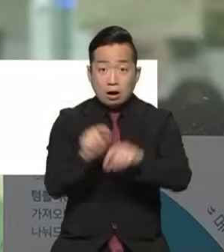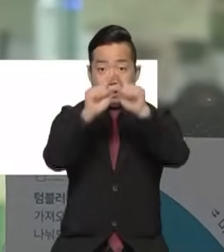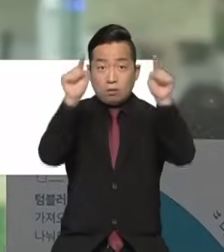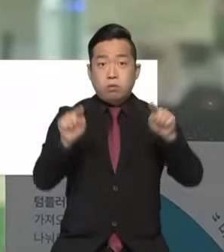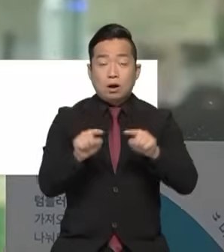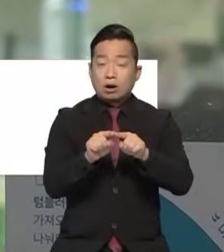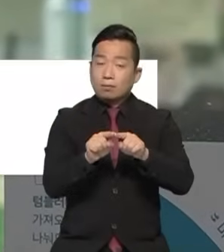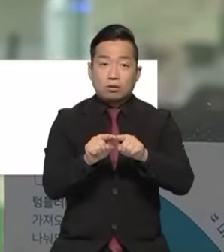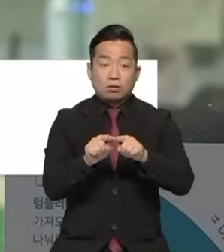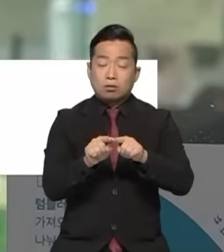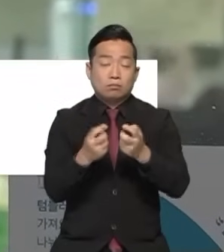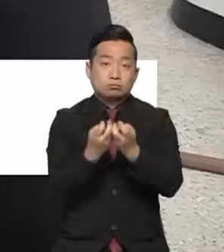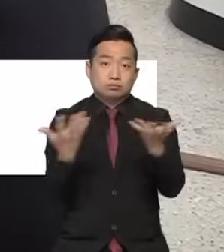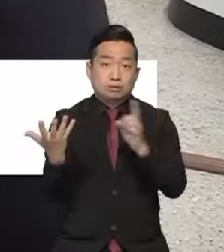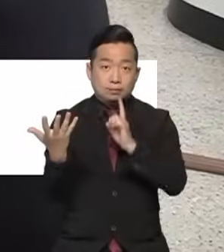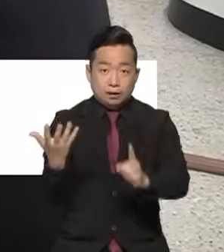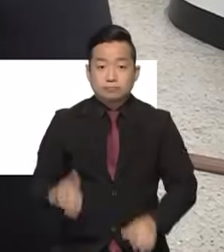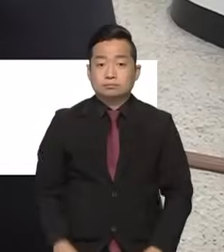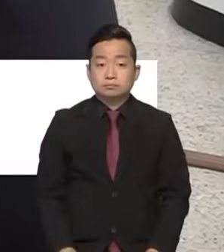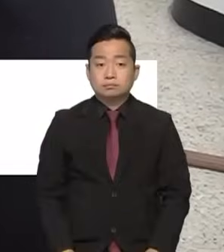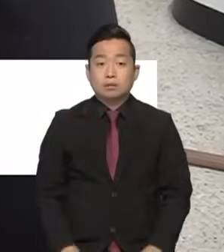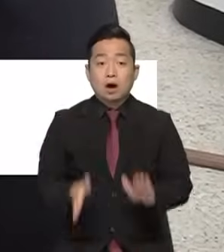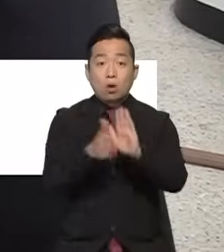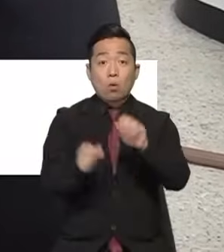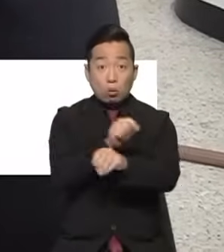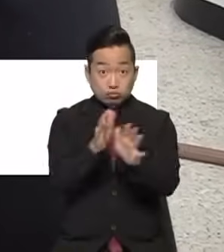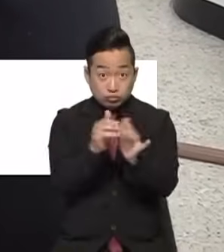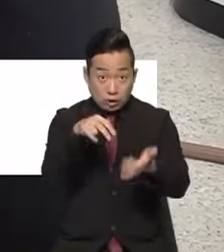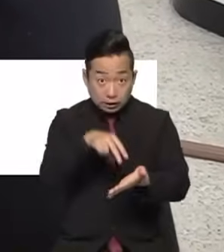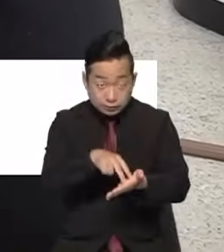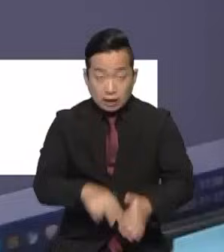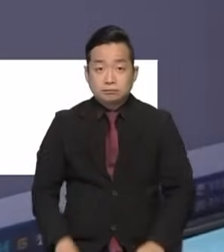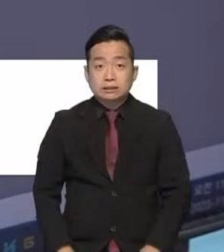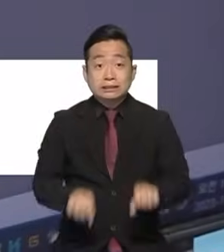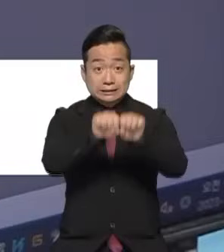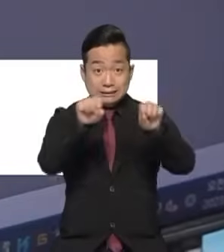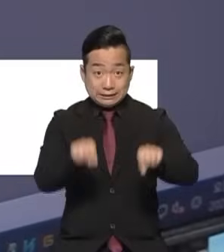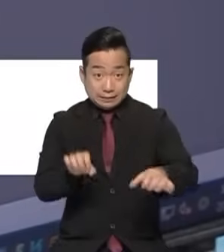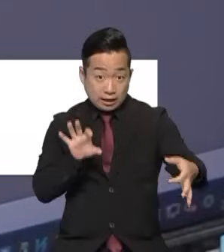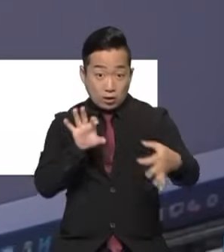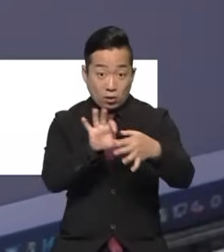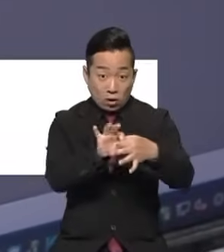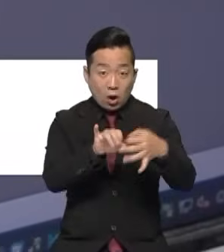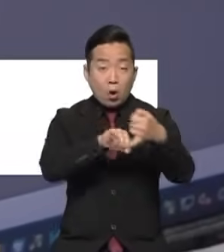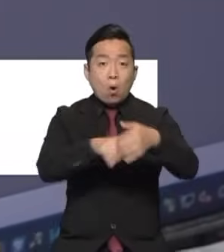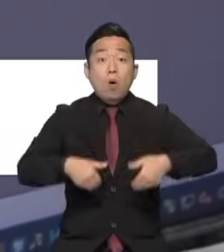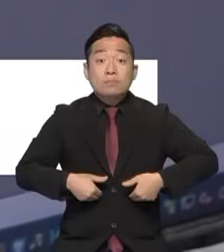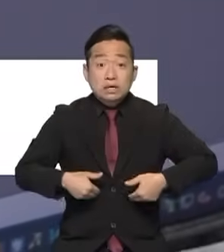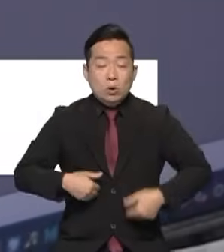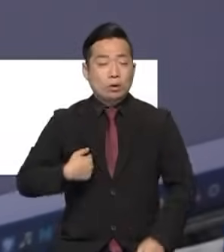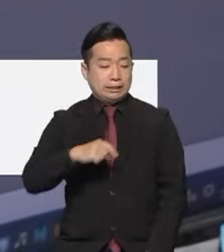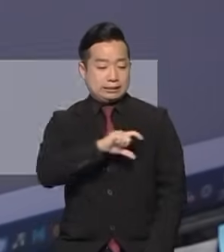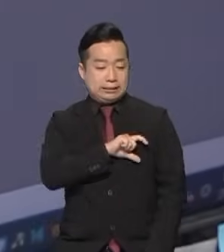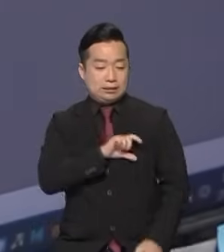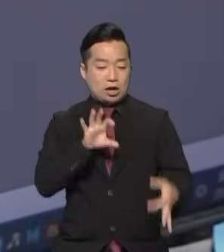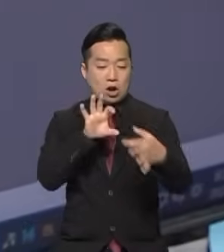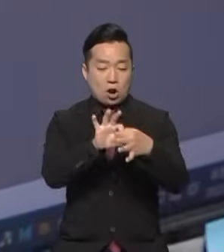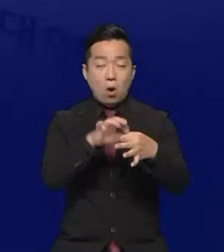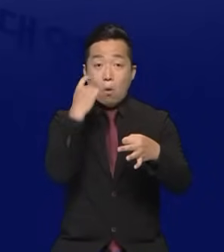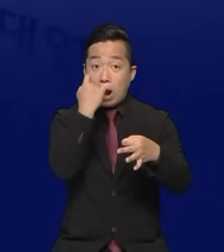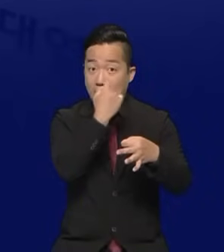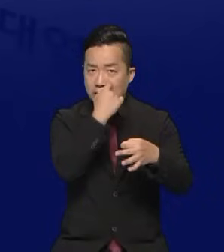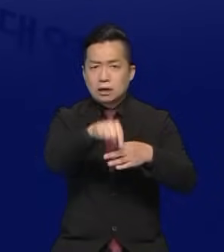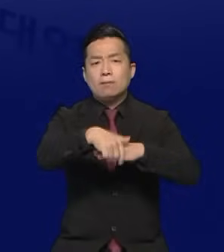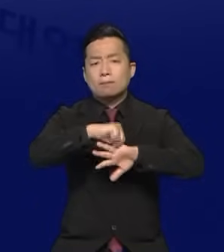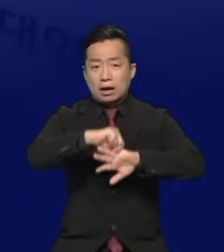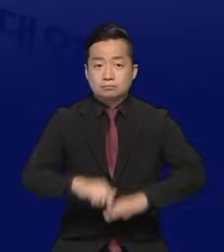화면을 넘지 못했습니다. 공무원들이 업무 전산망에 접근할 때 꼭 거쳐야 하는 인증 오류 때문입니다.